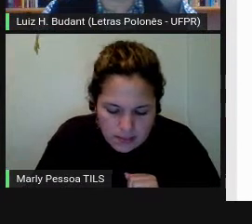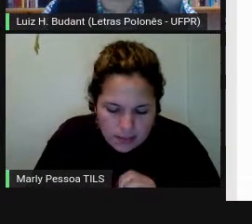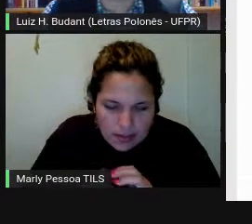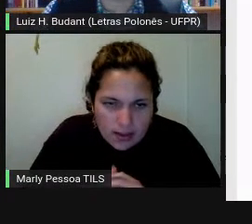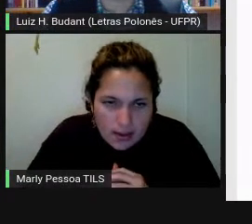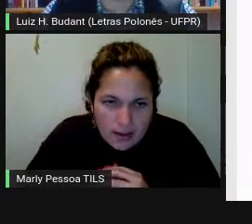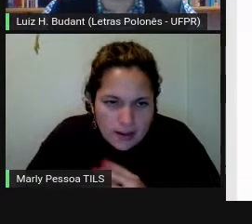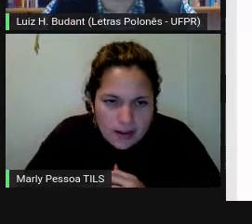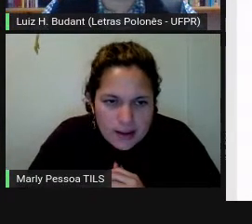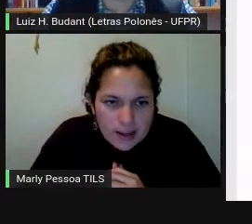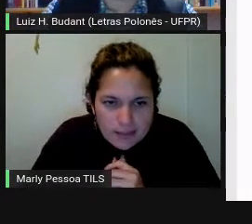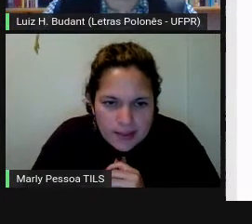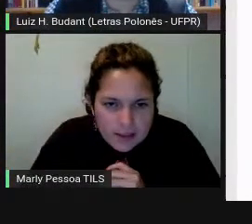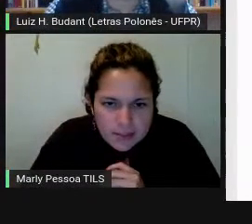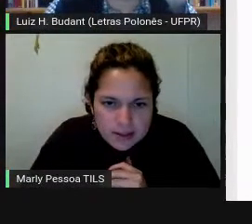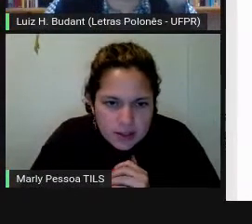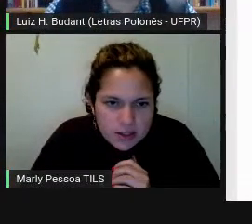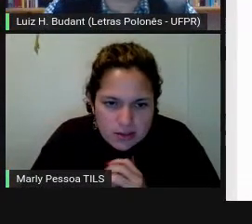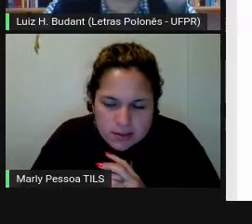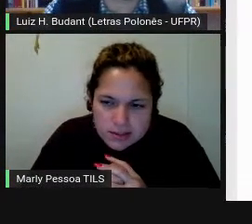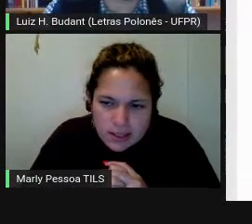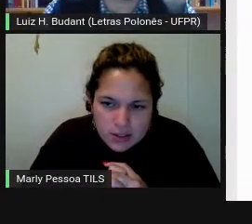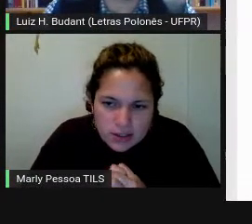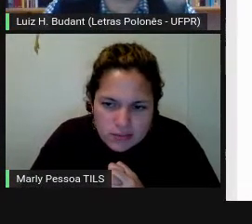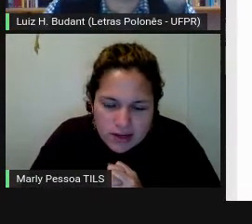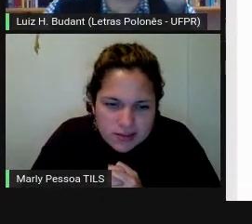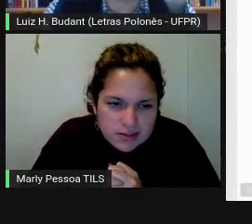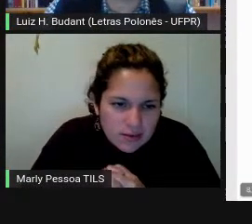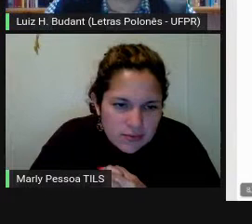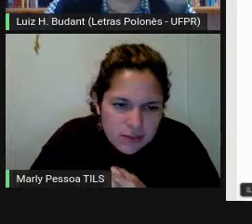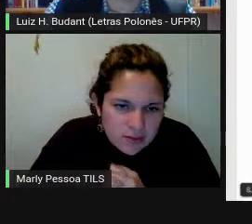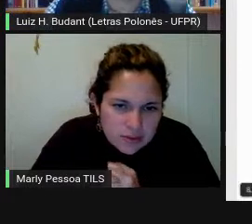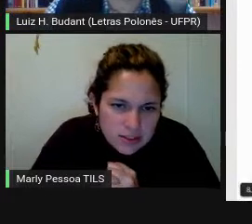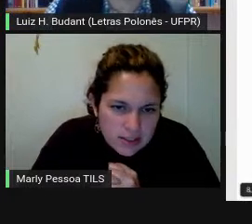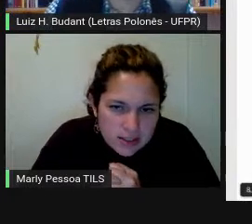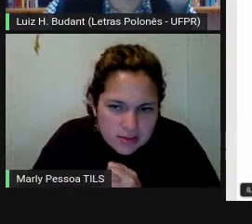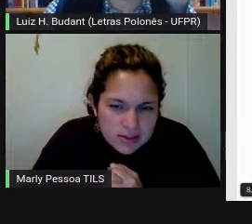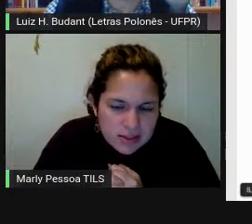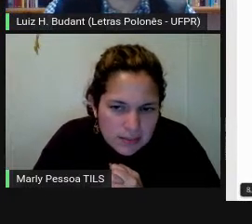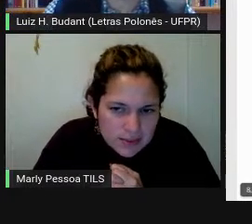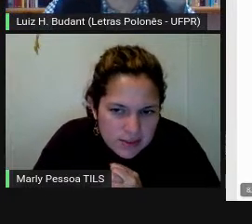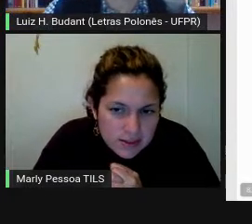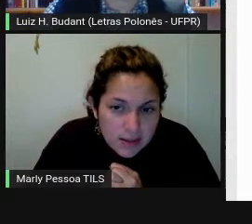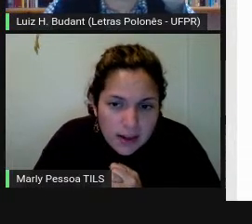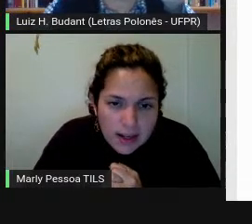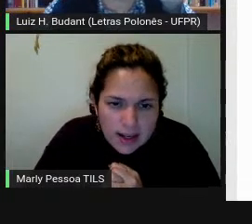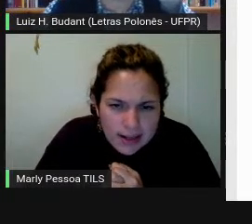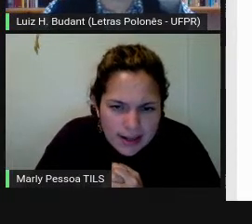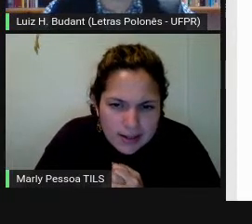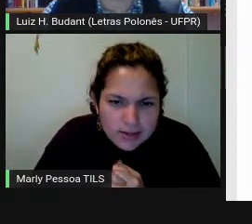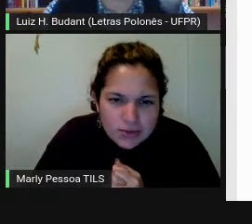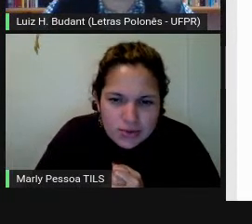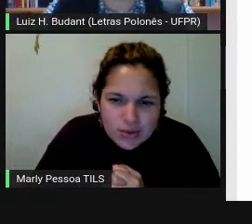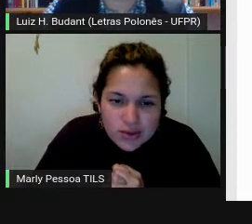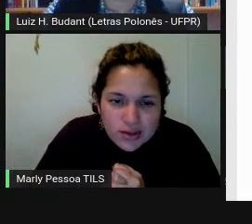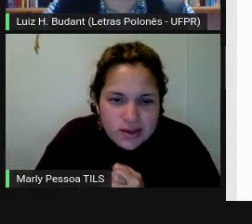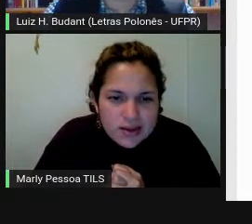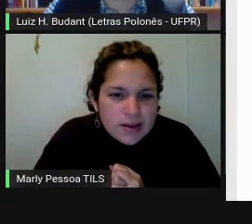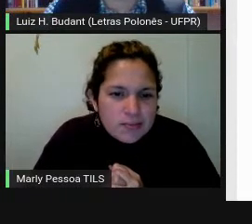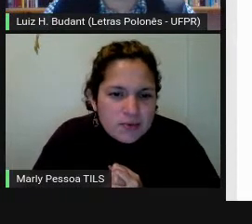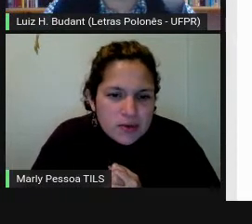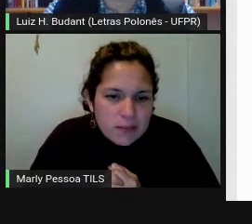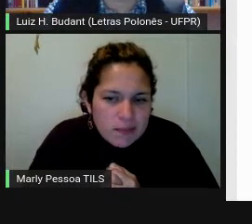i one miały czasem w swojej budowie już element Bóg, na przykład Bogumił, czyli niech będzie miły